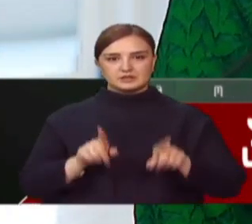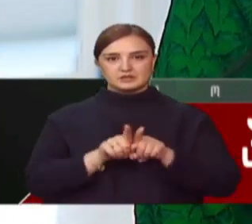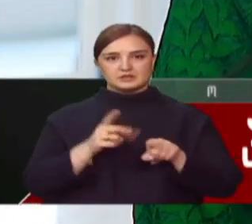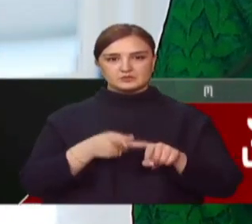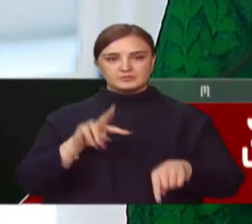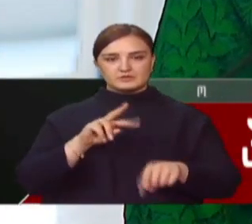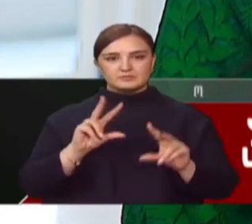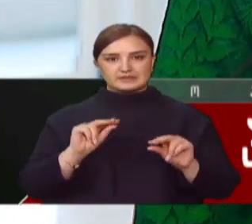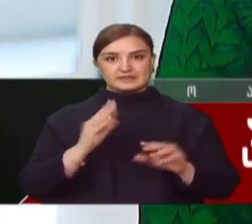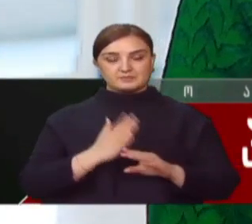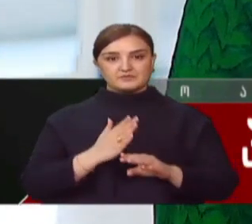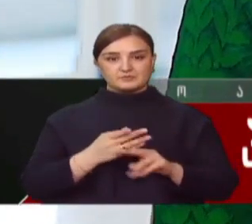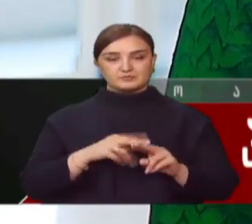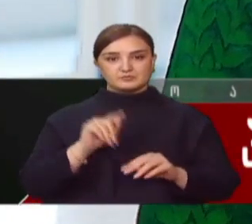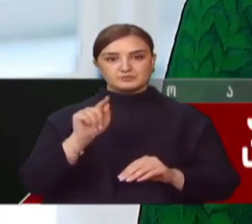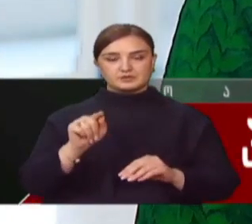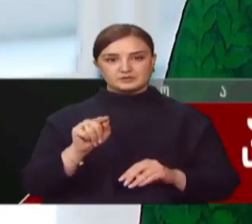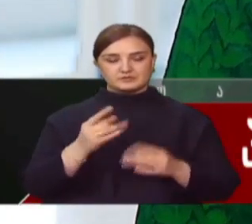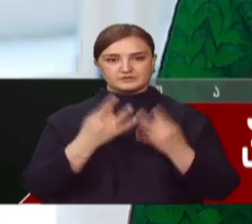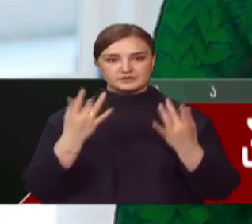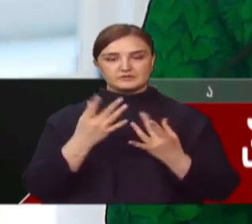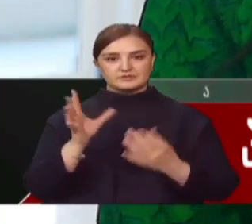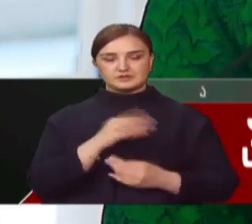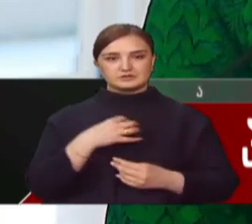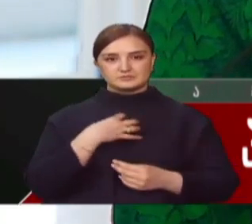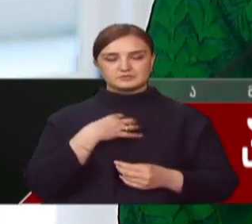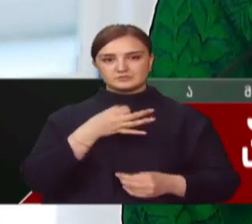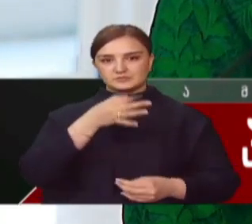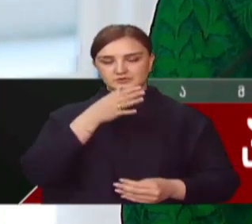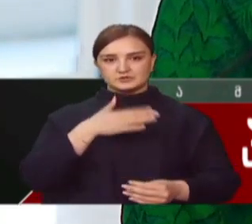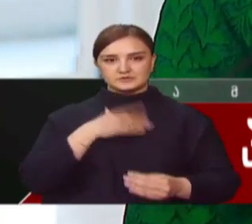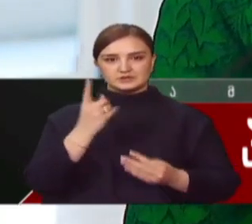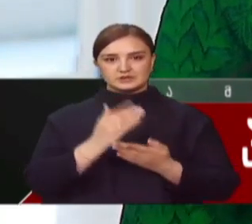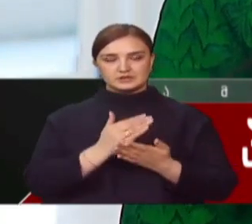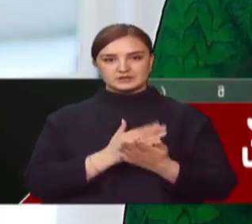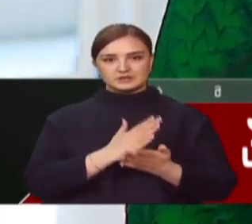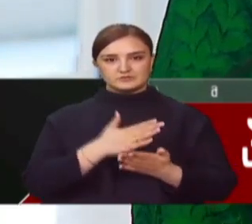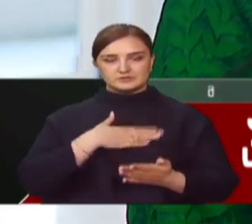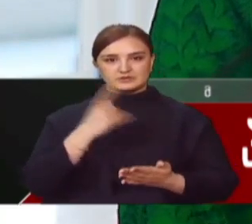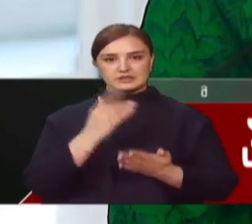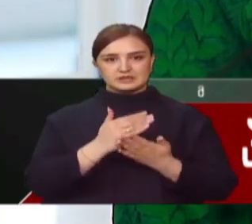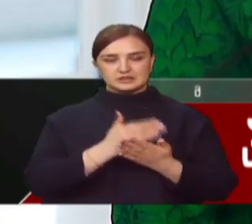ორმაგად ბედნიერები ვართ რადგან მან გაგვიმხილა რომ ყველაზე მეტად მოსწონს ჩვენი არხი და არის ჩვენი არხის მაყურებელი